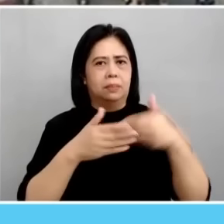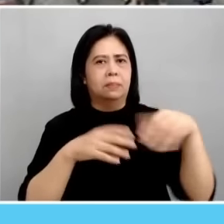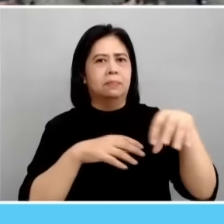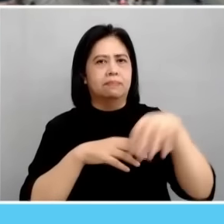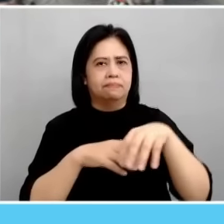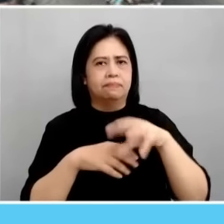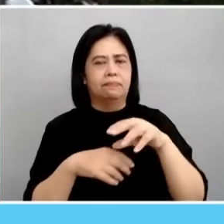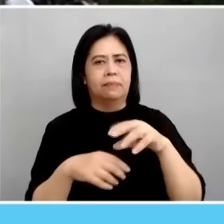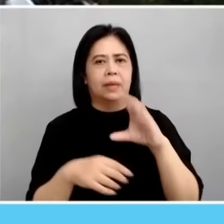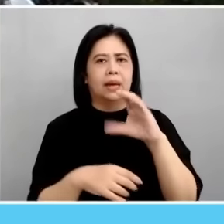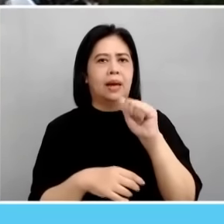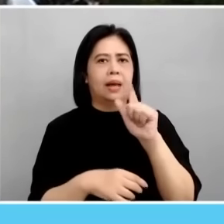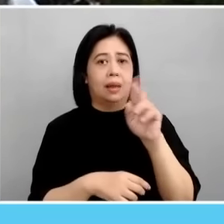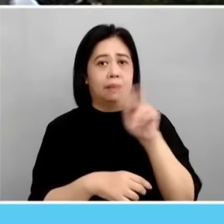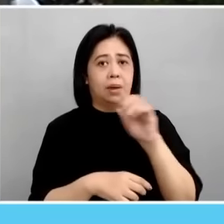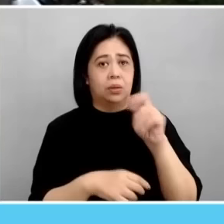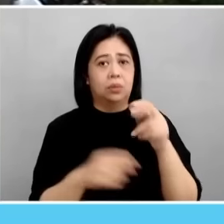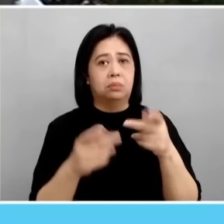isa pa pong kalapit dito po.